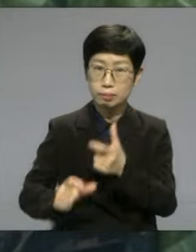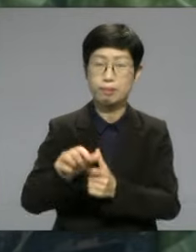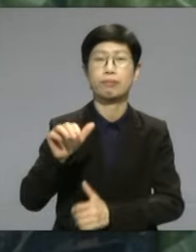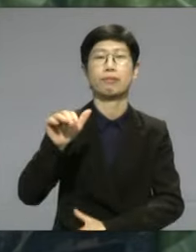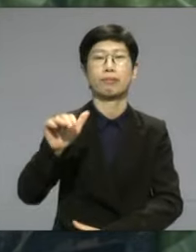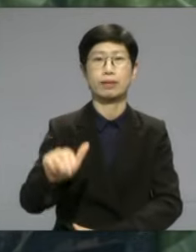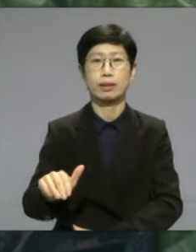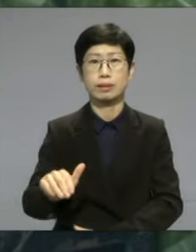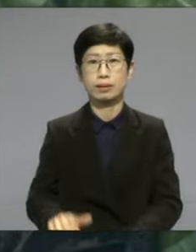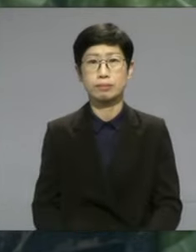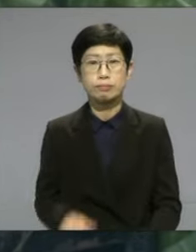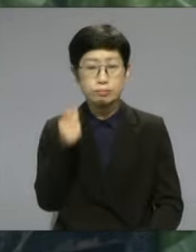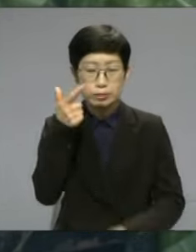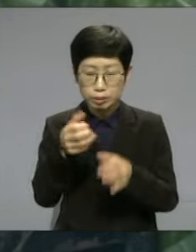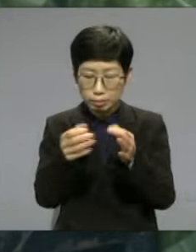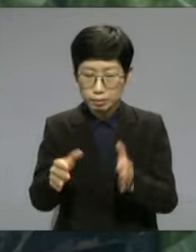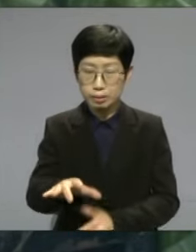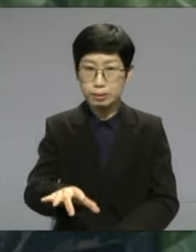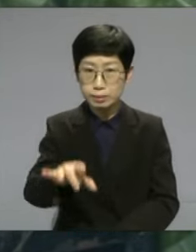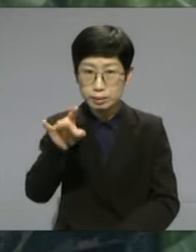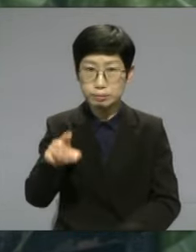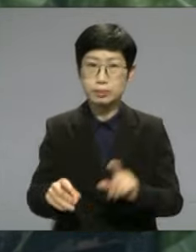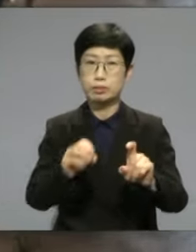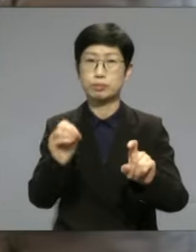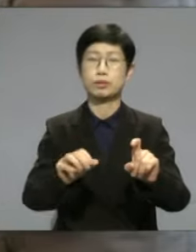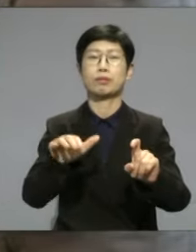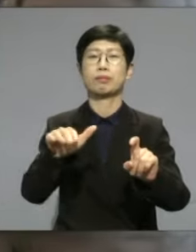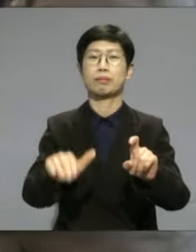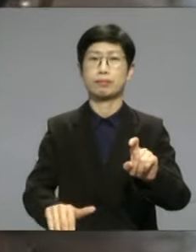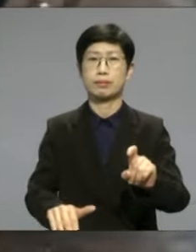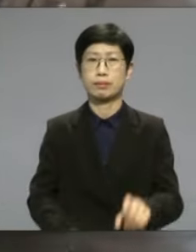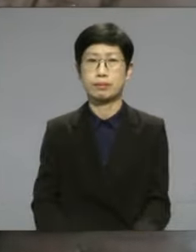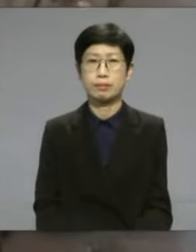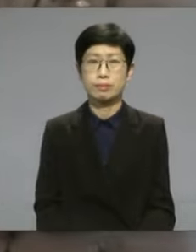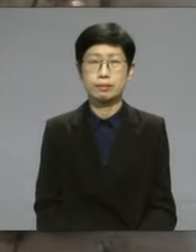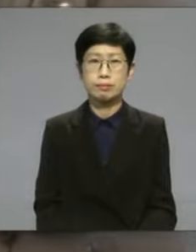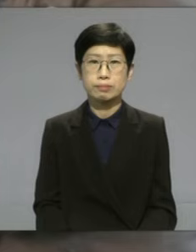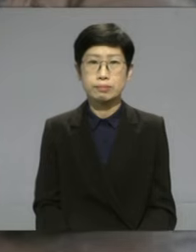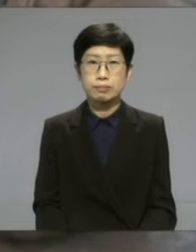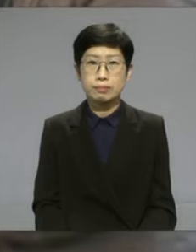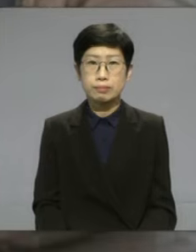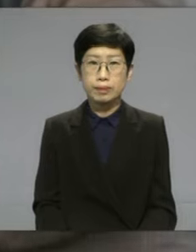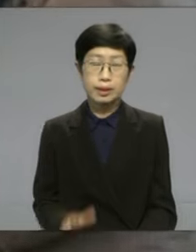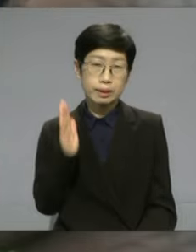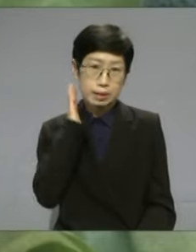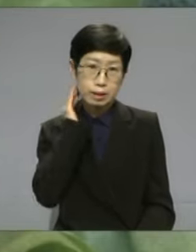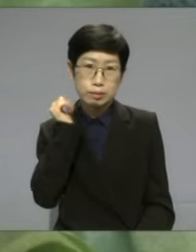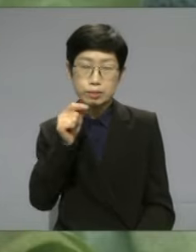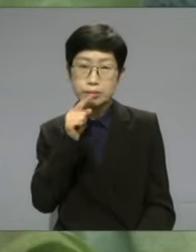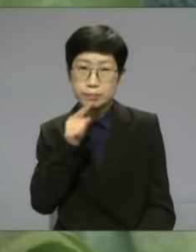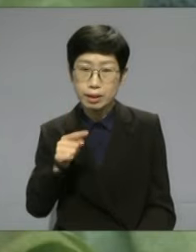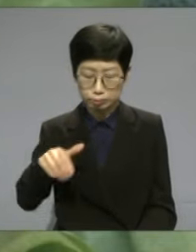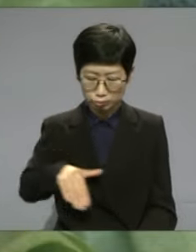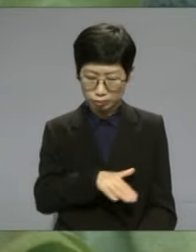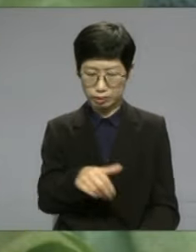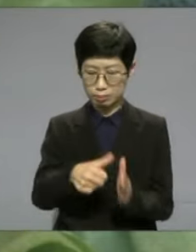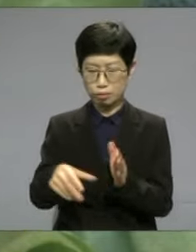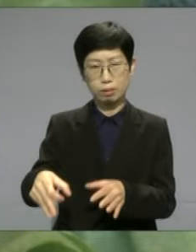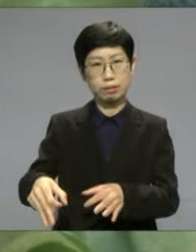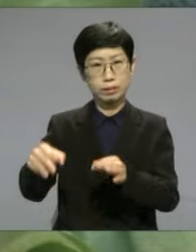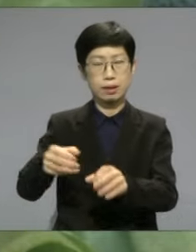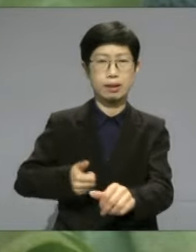수준으로 6개월 만에 처음으로 한자리수를 기록했습니다 하비를 밀레이 대통 은 우리가 물가